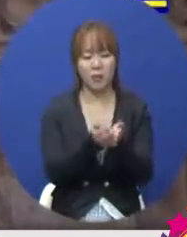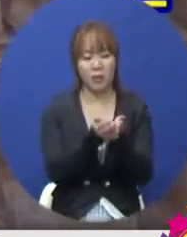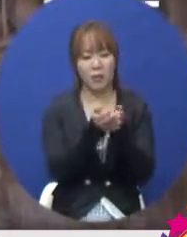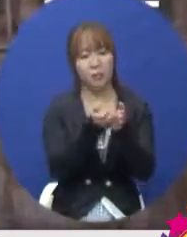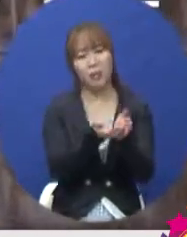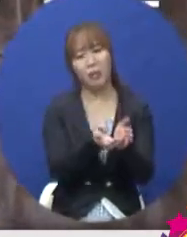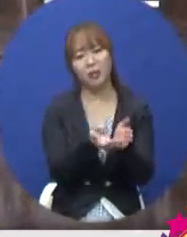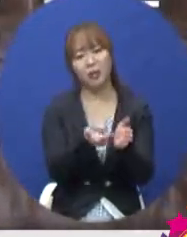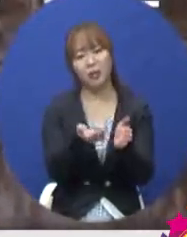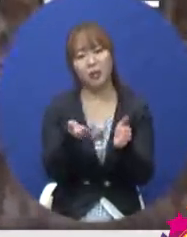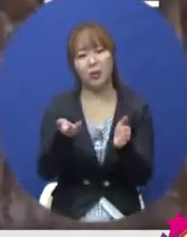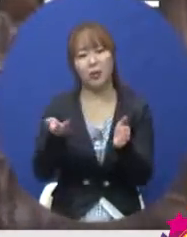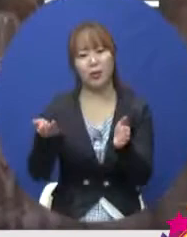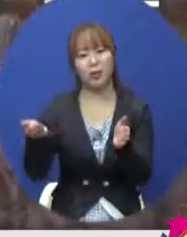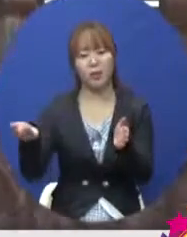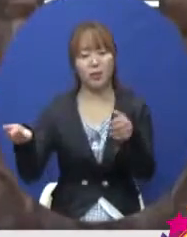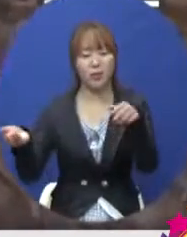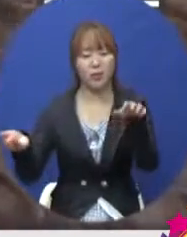육지라면